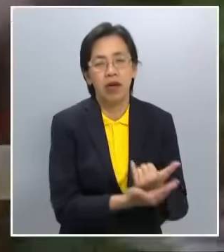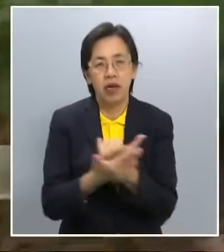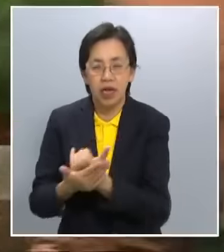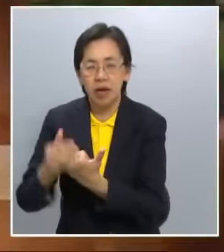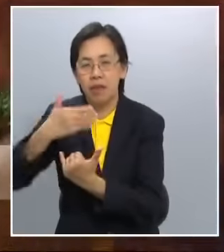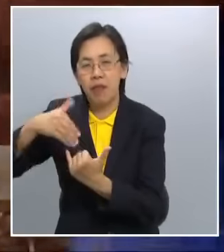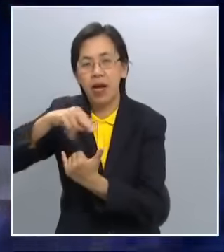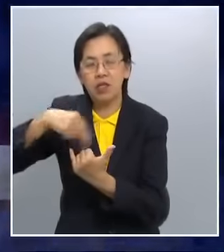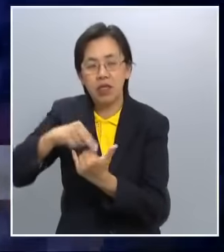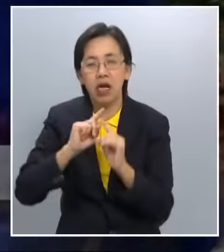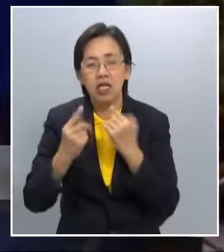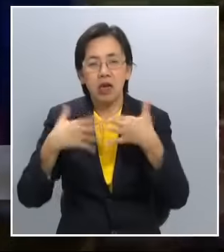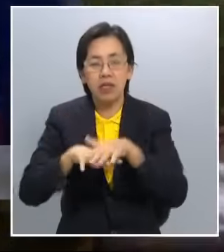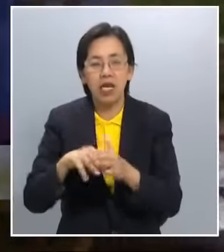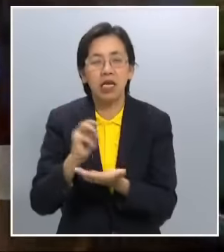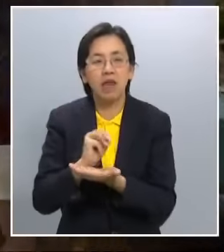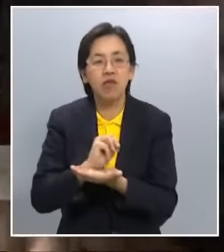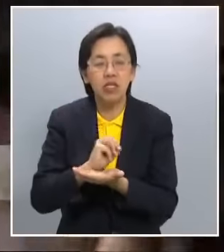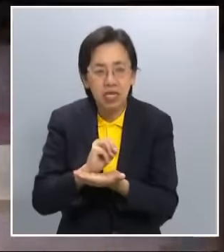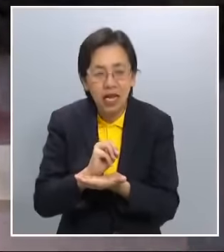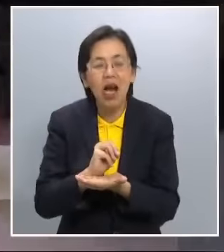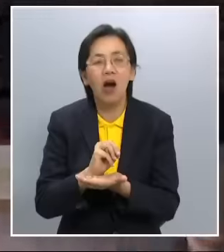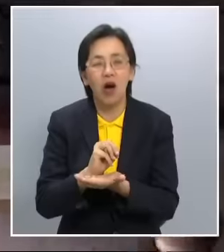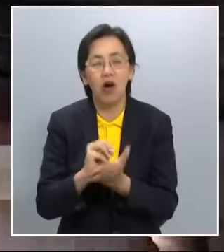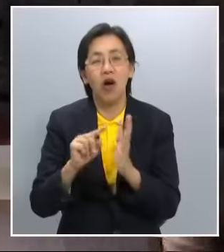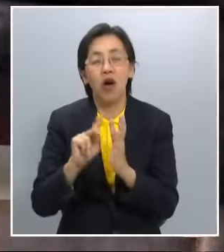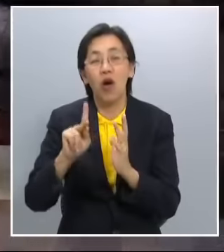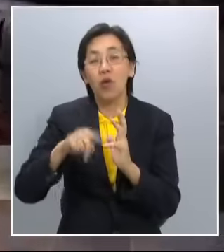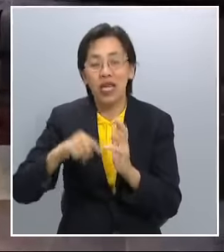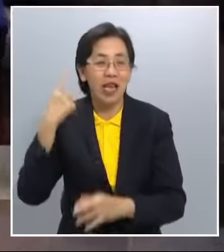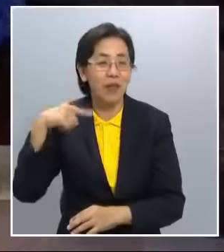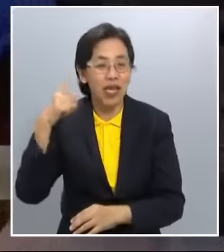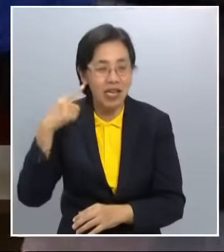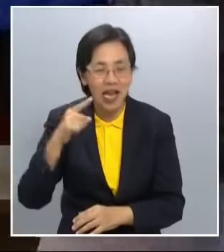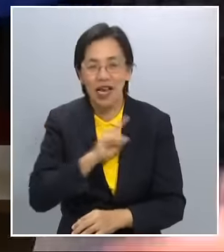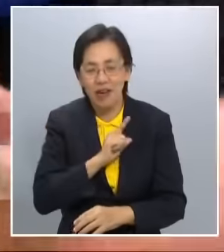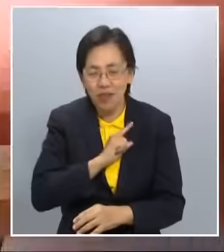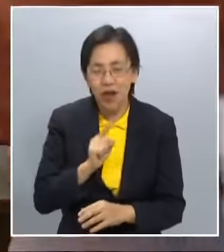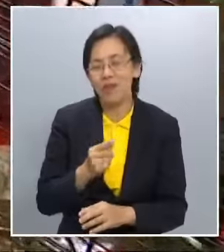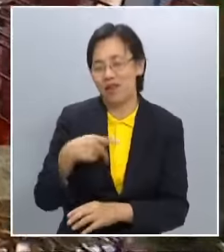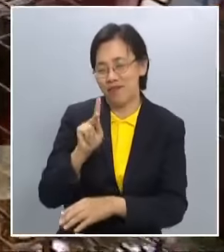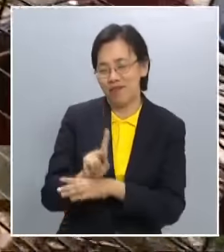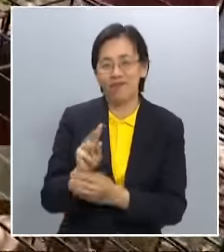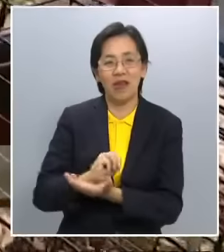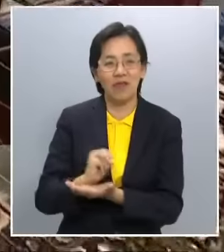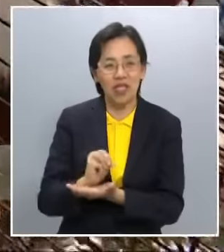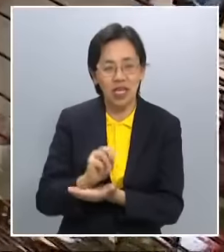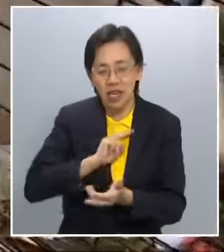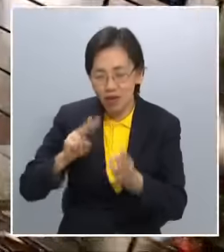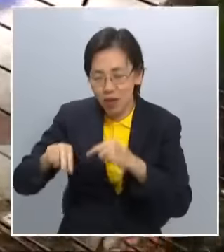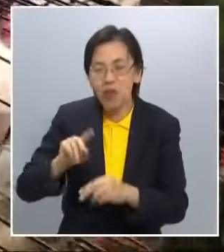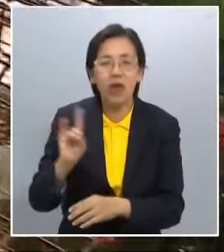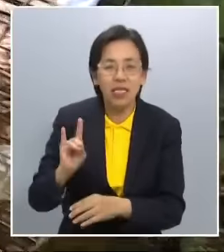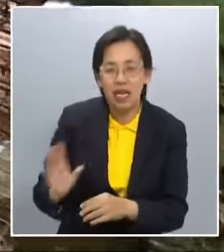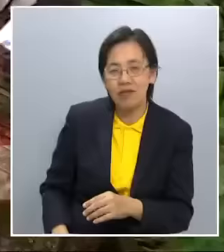ก็ประสานมาบูรณาธิการ The Voice ของคุณเก๋ชนรดาเมฆราตรีซึ่งเป็นประธานบูรณาธิการและมีหน่วยงานดูแลสุนัขเ